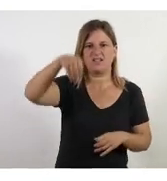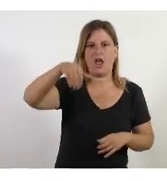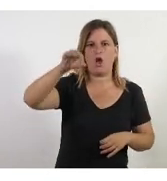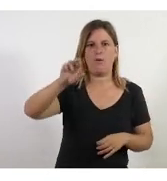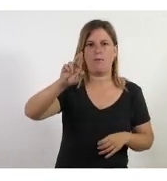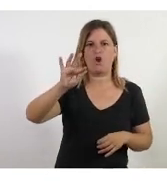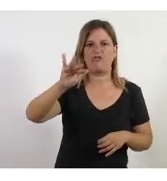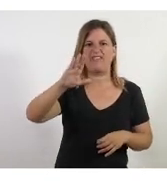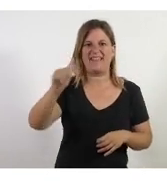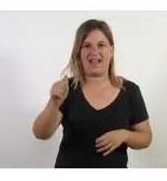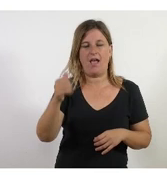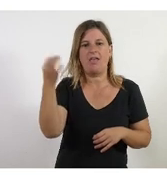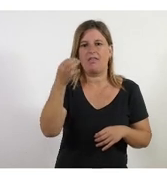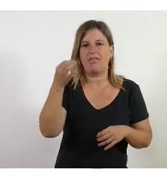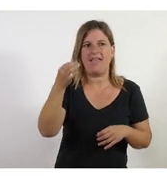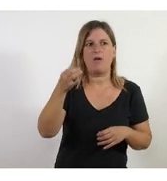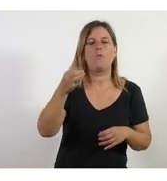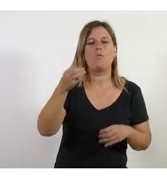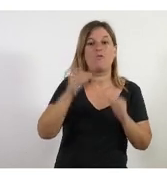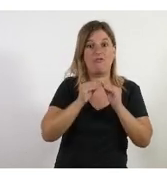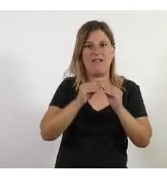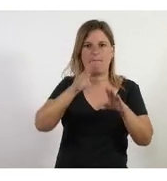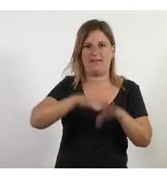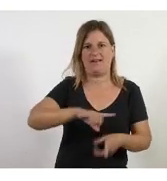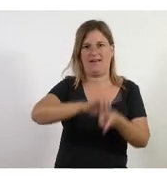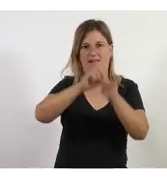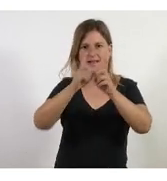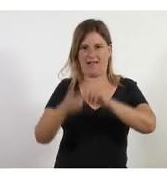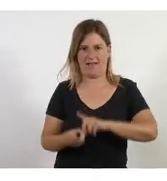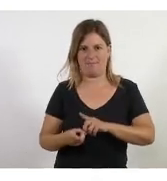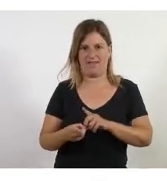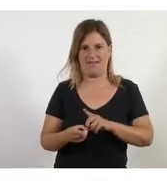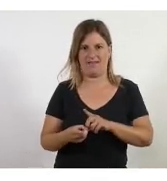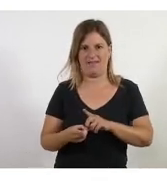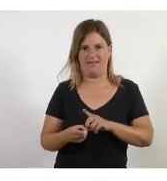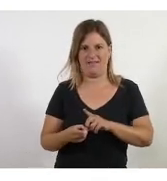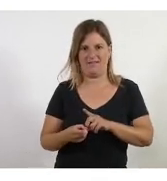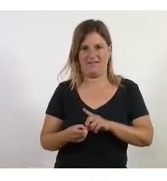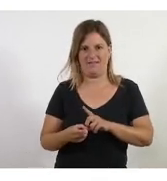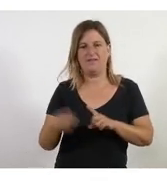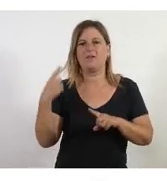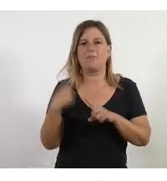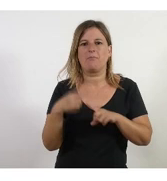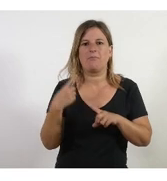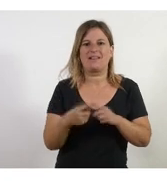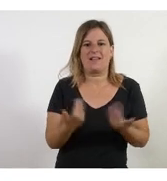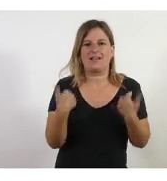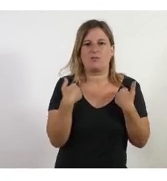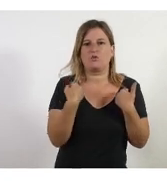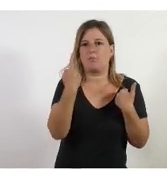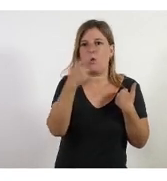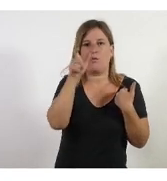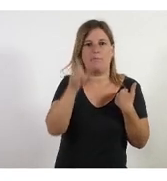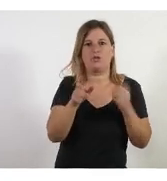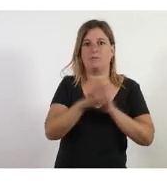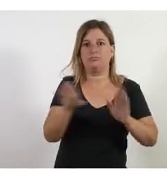les coses comencen a canviar. Perquè canvien. Perquè això no deixa de ser una cosa d'una persona i ho elevem